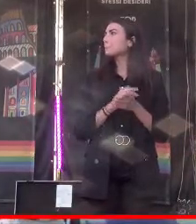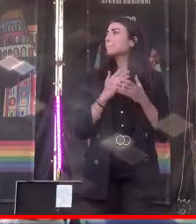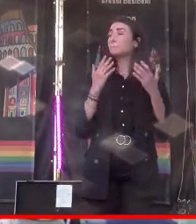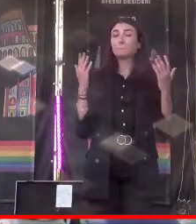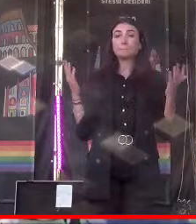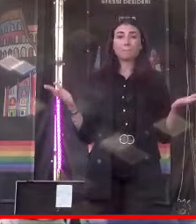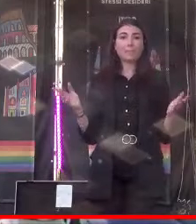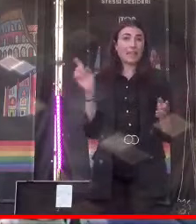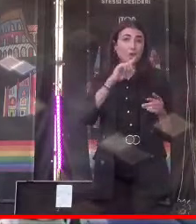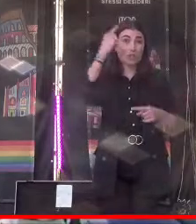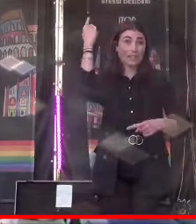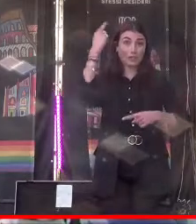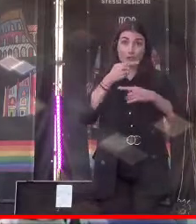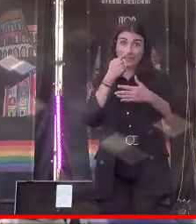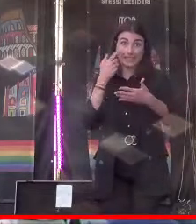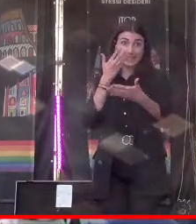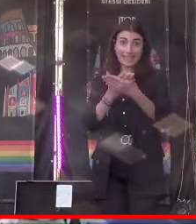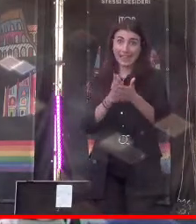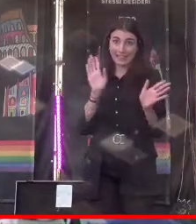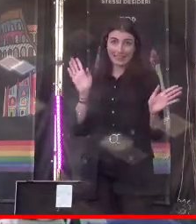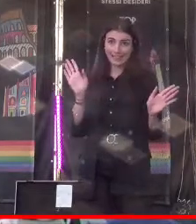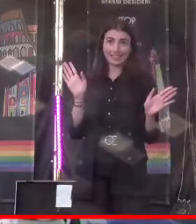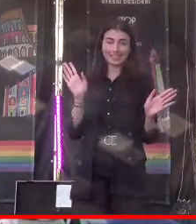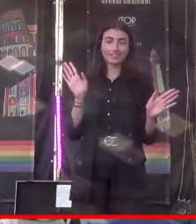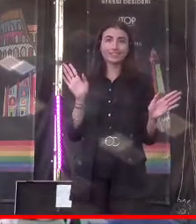No, non è la giorno adatto.